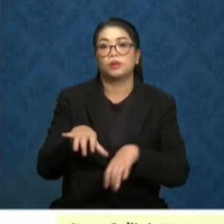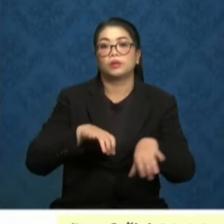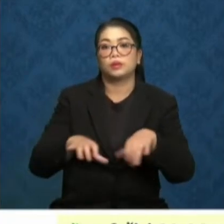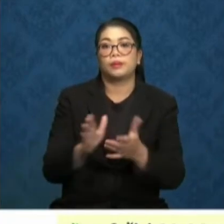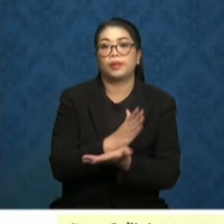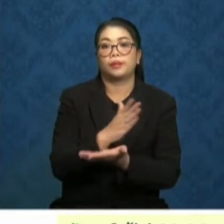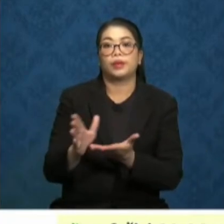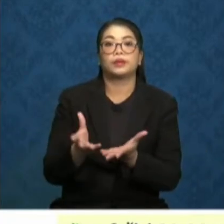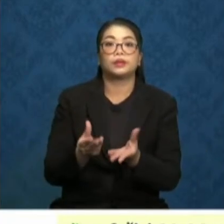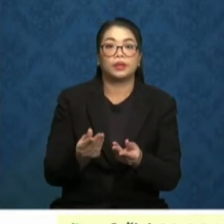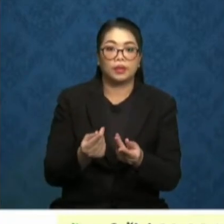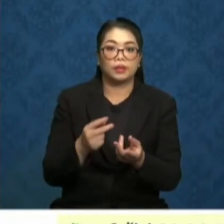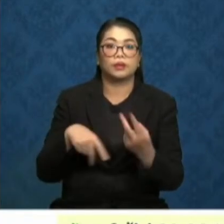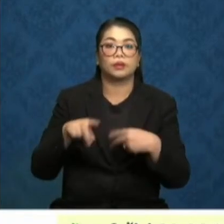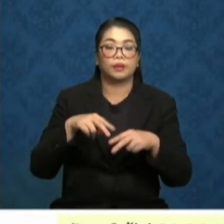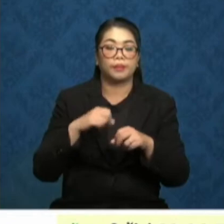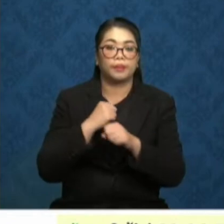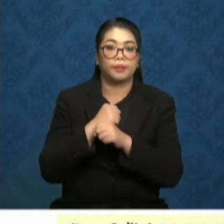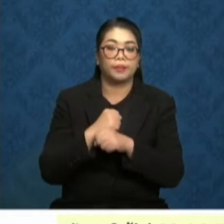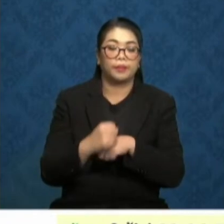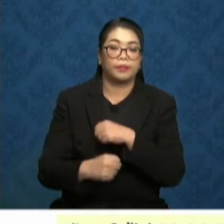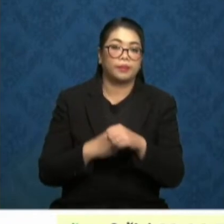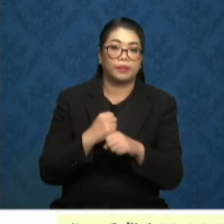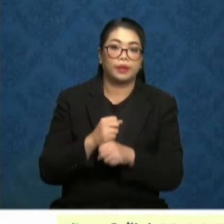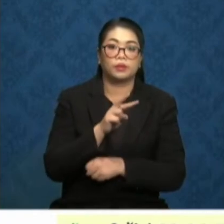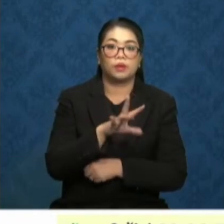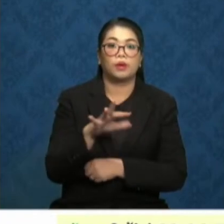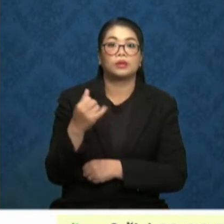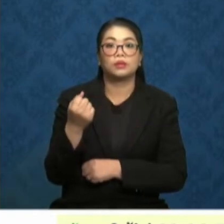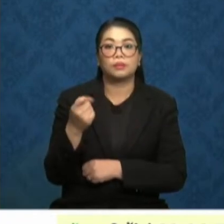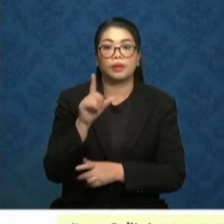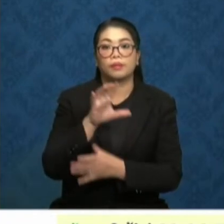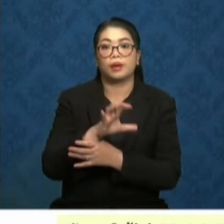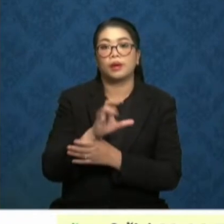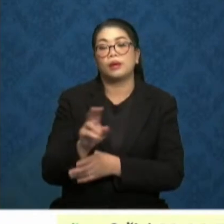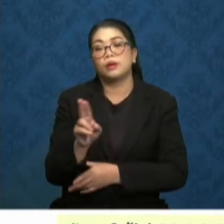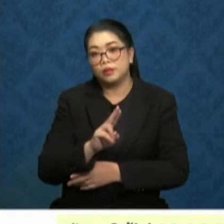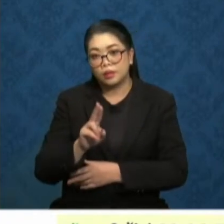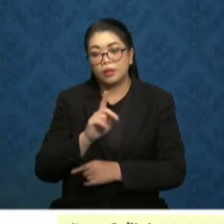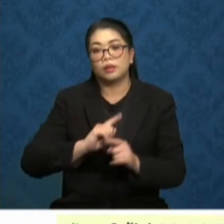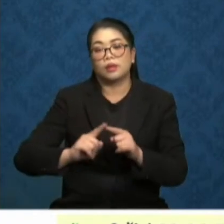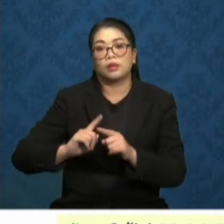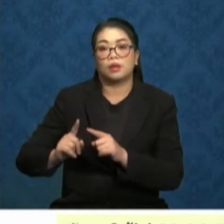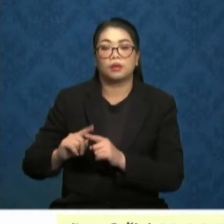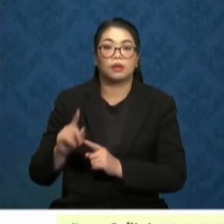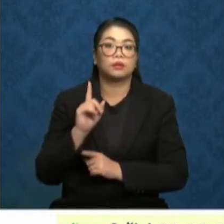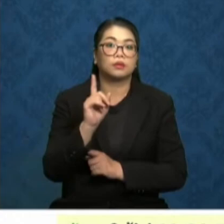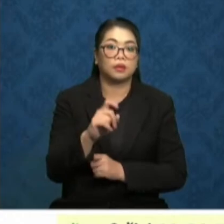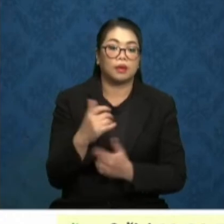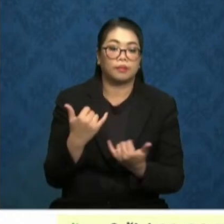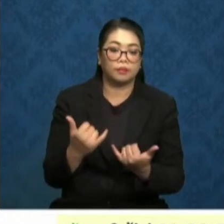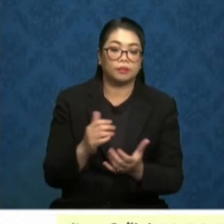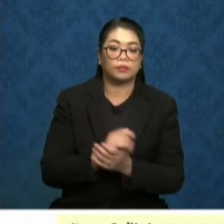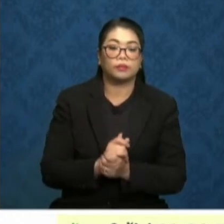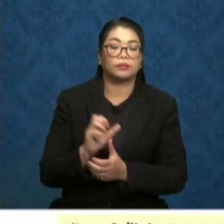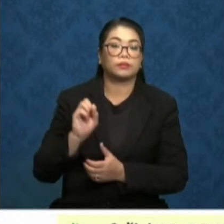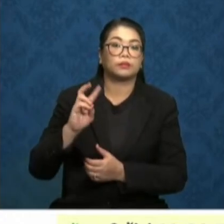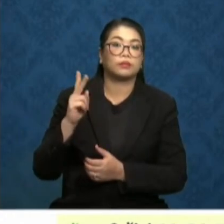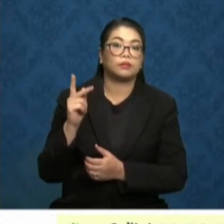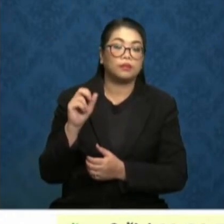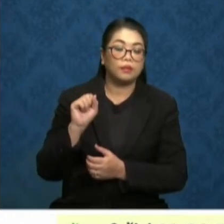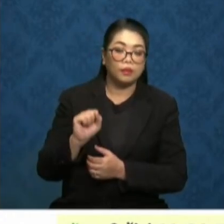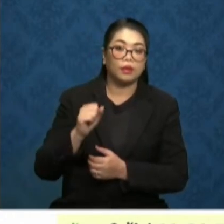ส่ทดนพระการของที่ฟ.s. 2011 มาปคับใช้โดยพังก็ถามวากมสม dit สะคร luckily